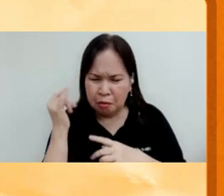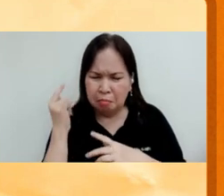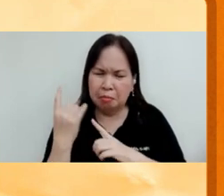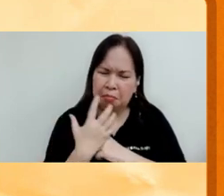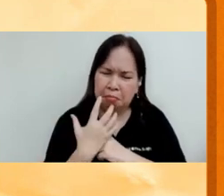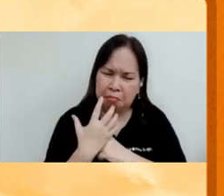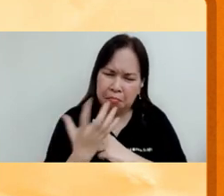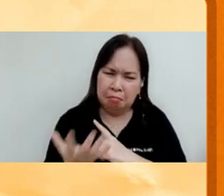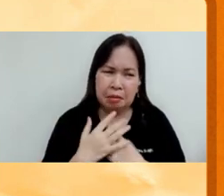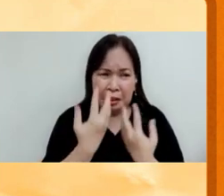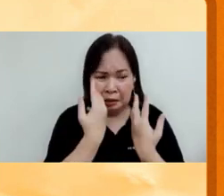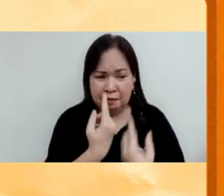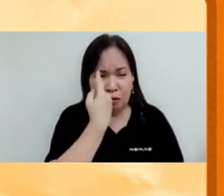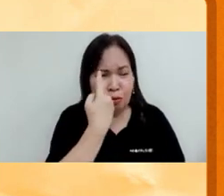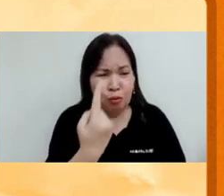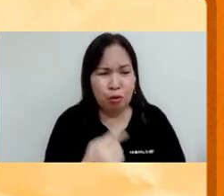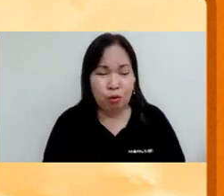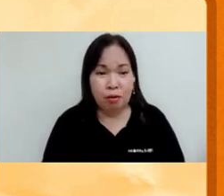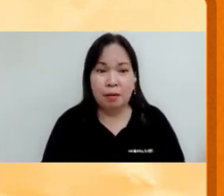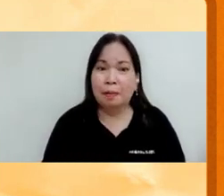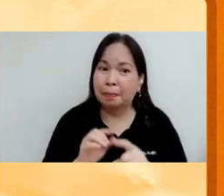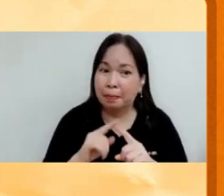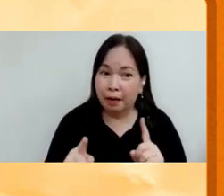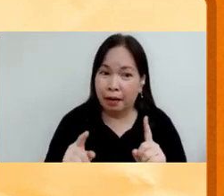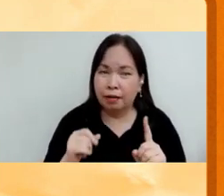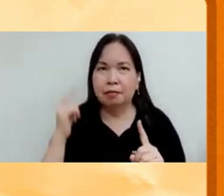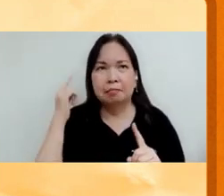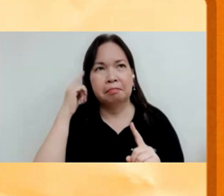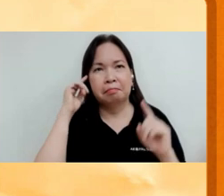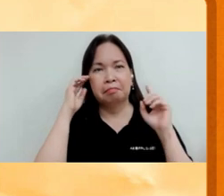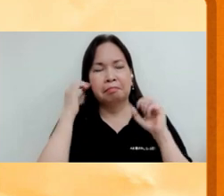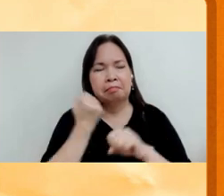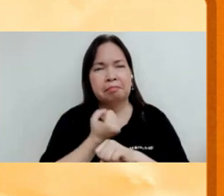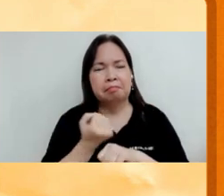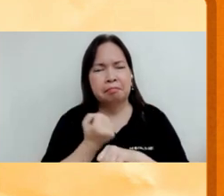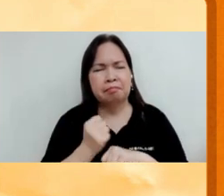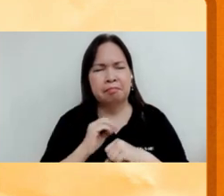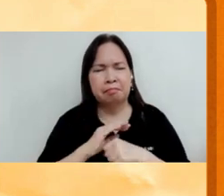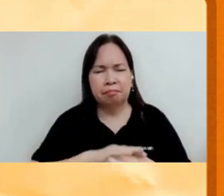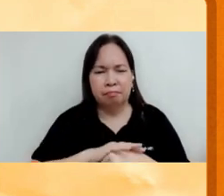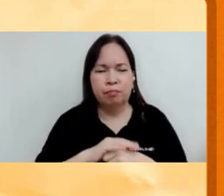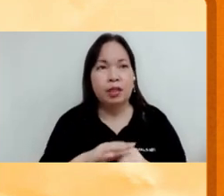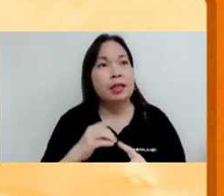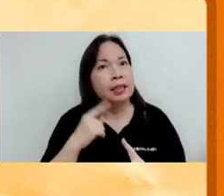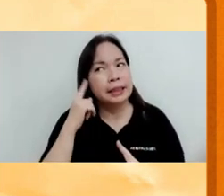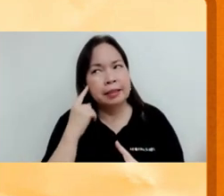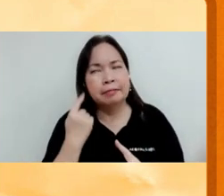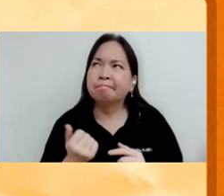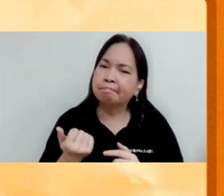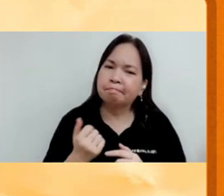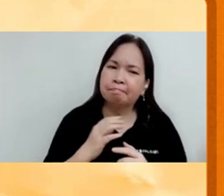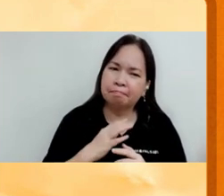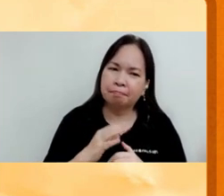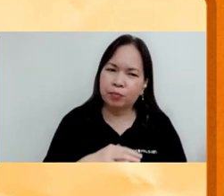iwan ako mag-isa. pero kung may stress resilience si Carlo, maaari niyang sunod na isipin,